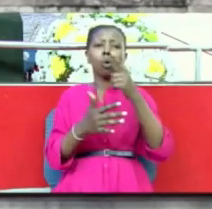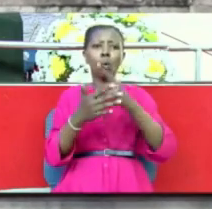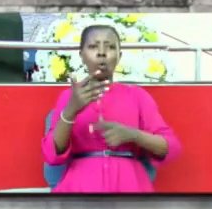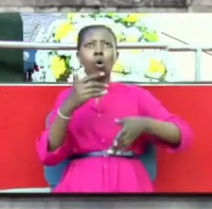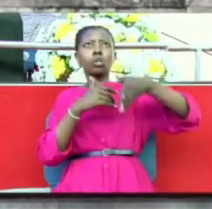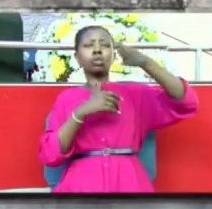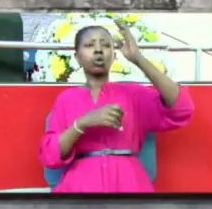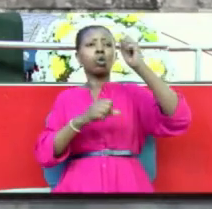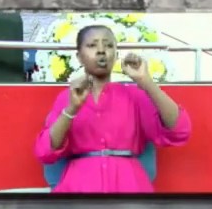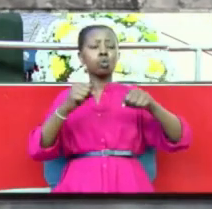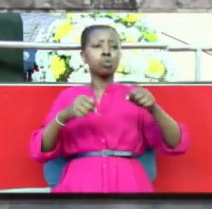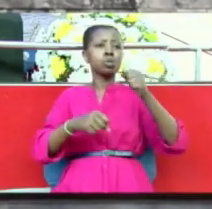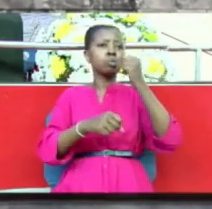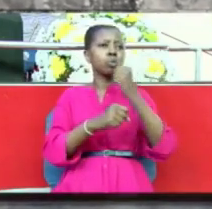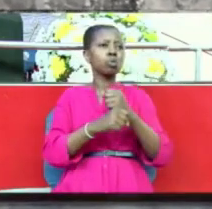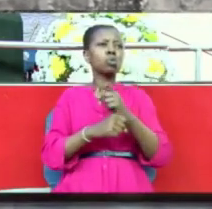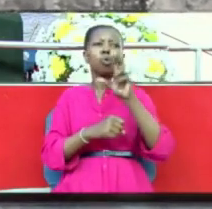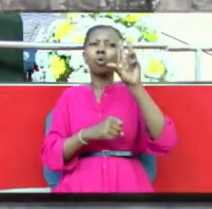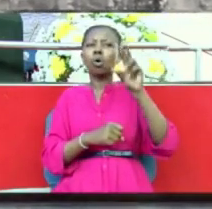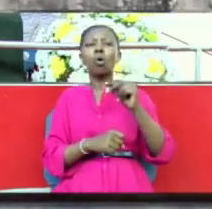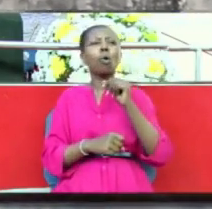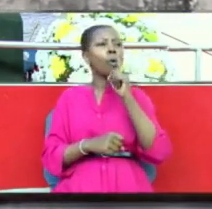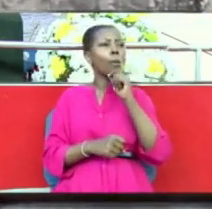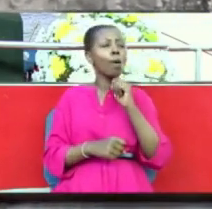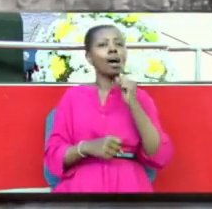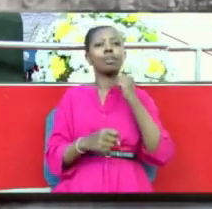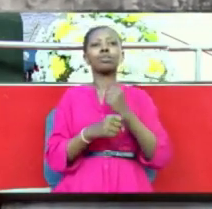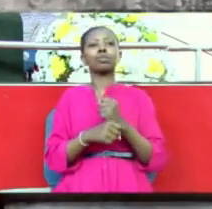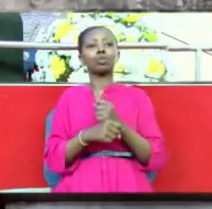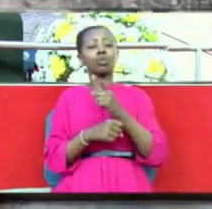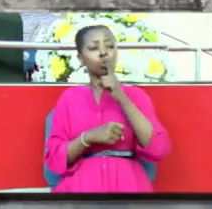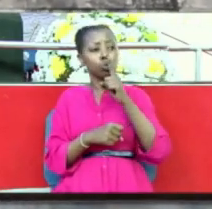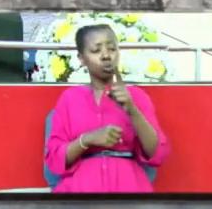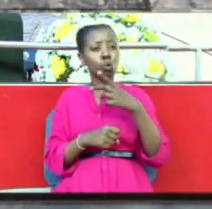man can do. So I want to walk with him.